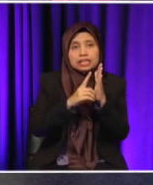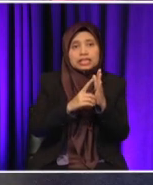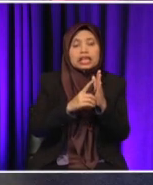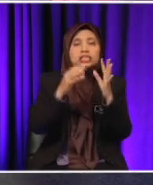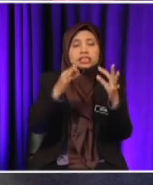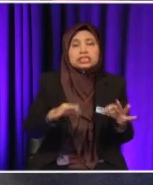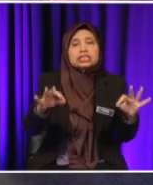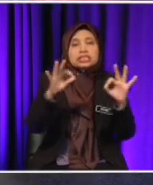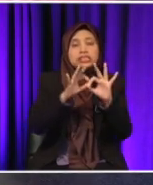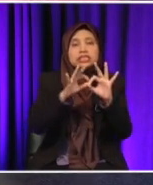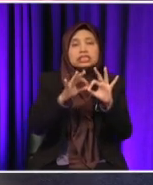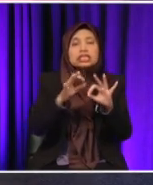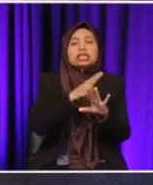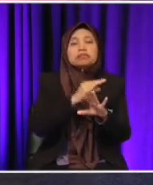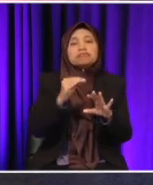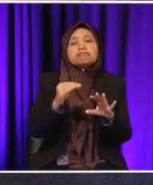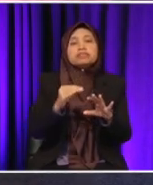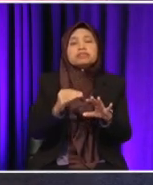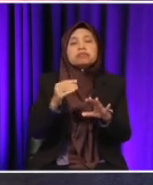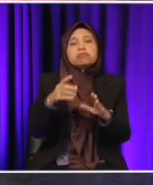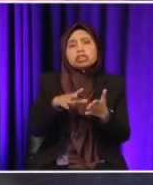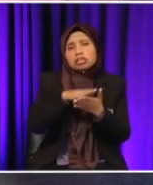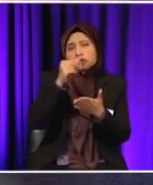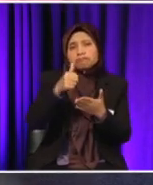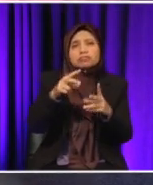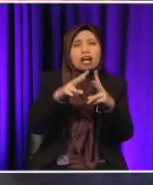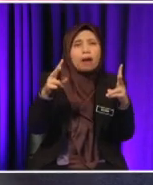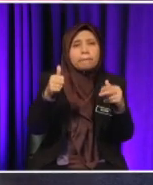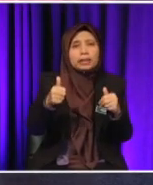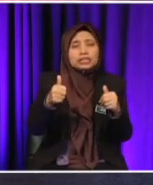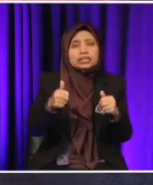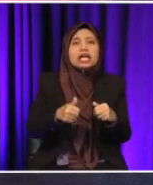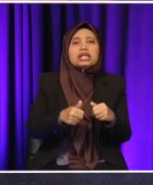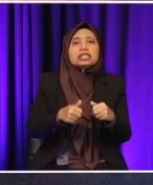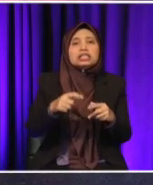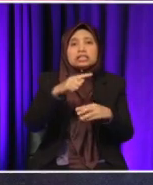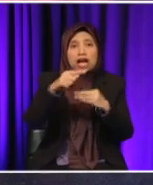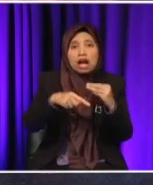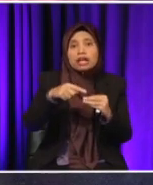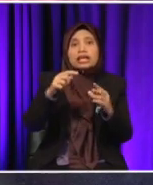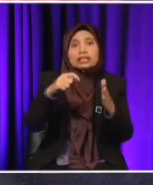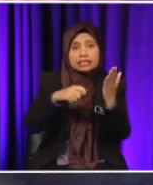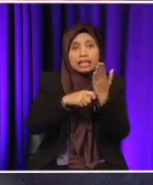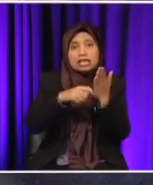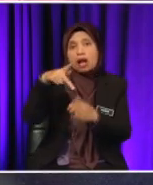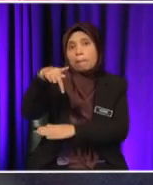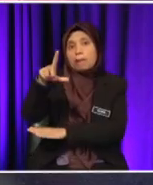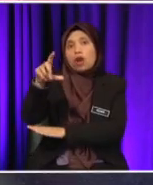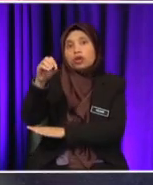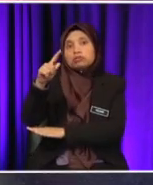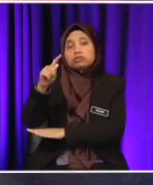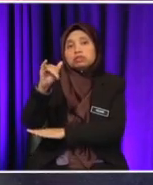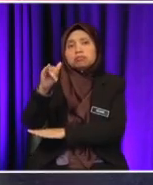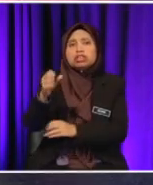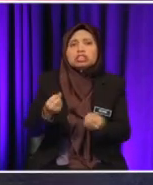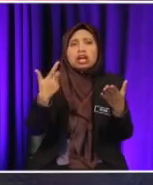rest a judikata ini menarik sangat pembelajaran kita berkenaan dengan teknik Vlog ini banyak lagi sebenarnya yang